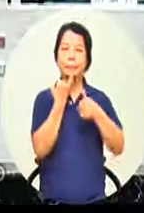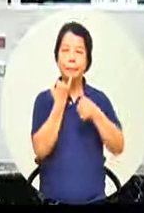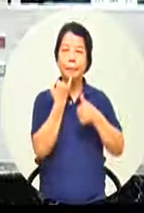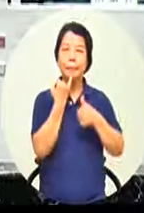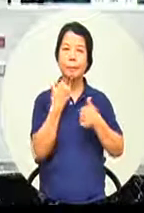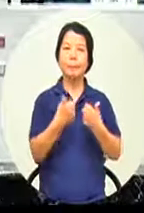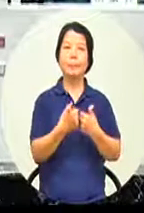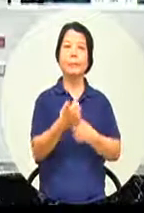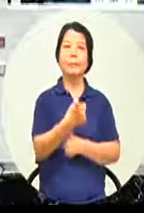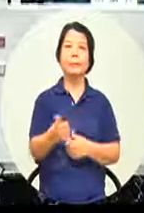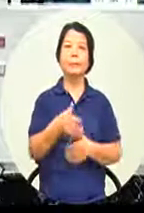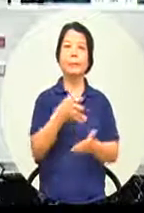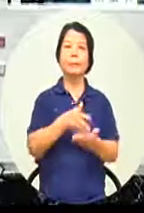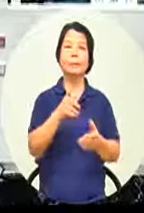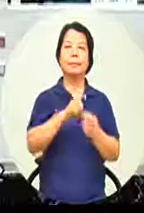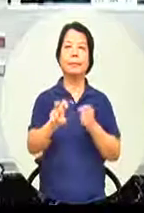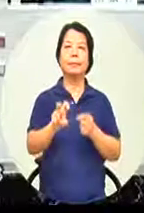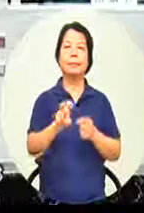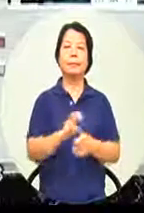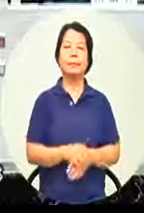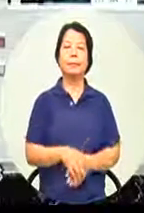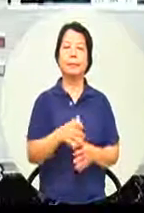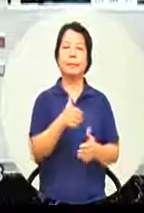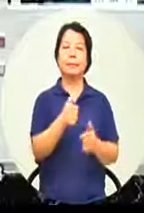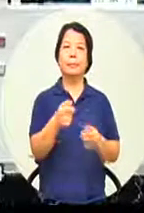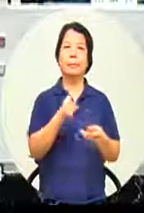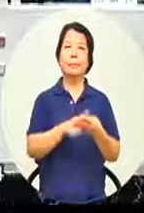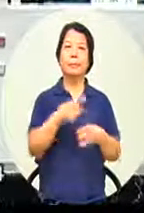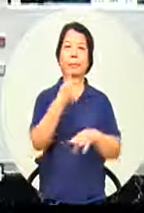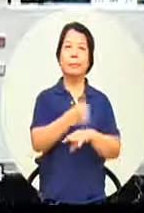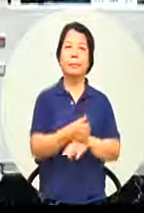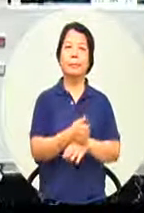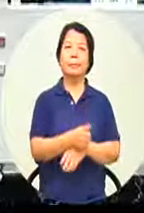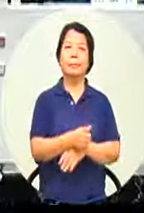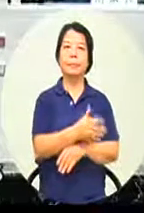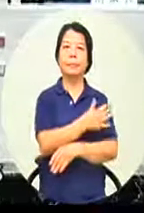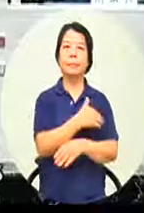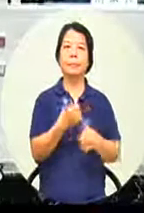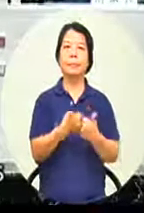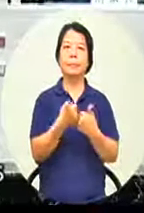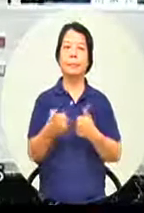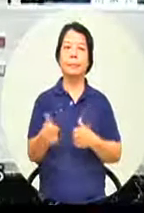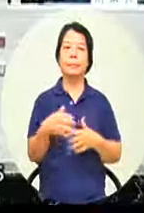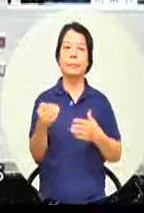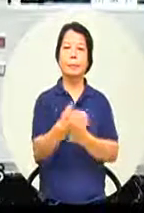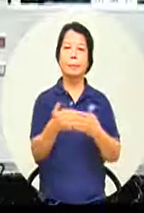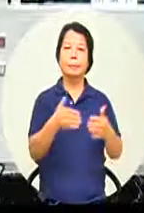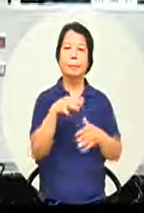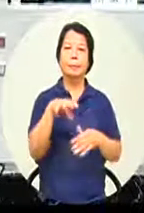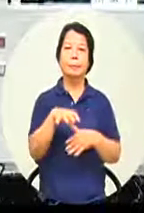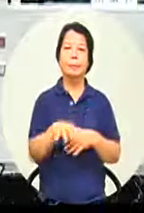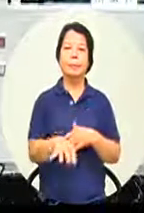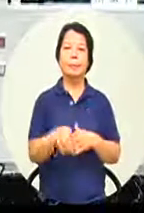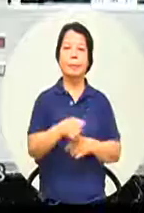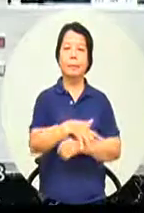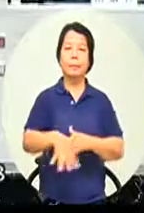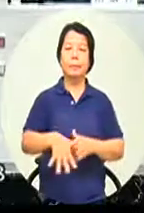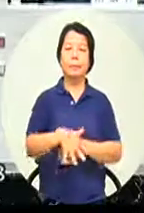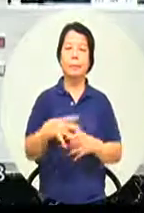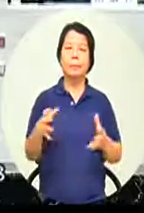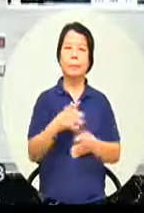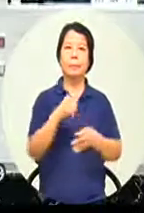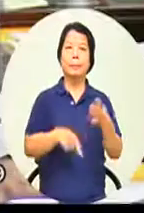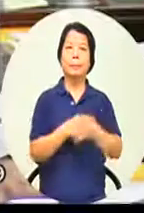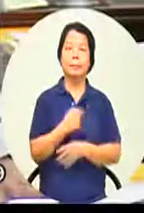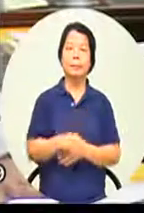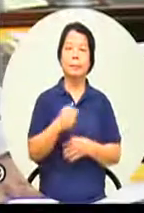20分钟。 好，谢谢主席哈，我身边捐成议员。那我们谢谢今天交通部门的各局处的同仁以及市